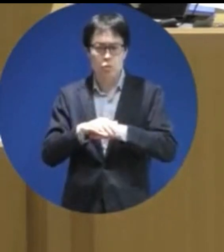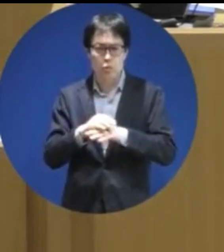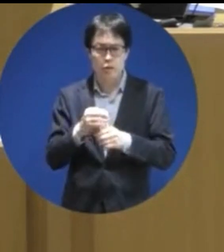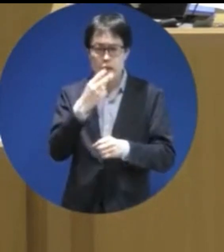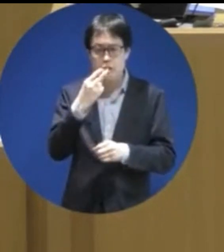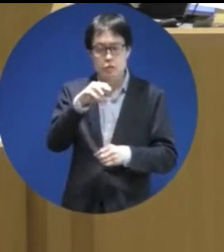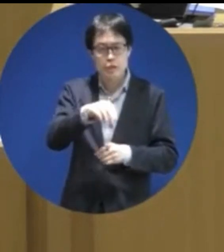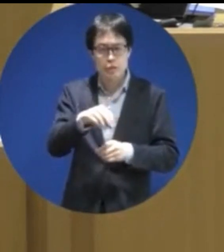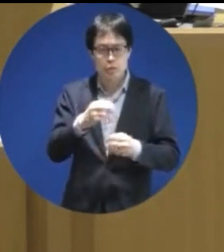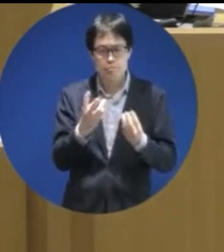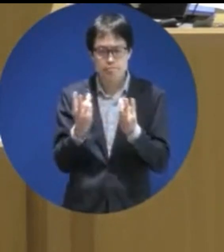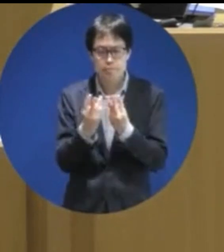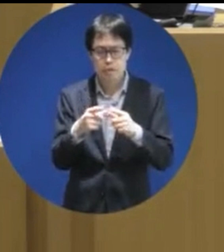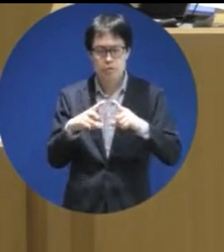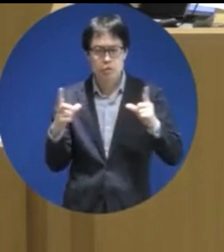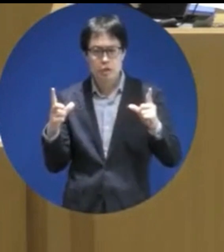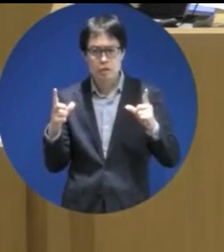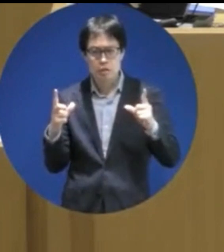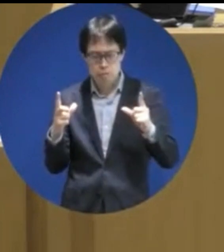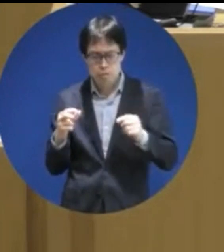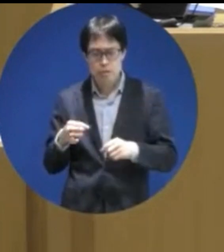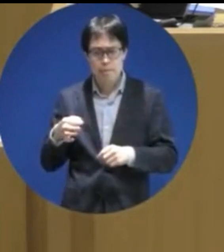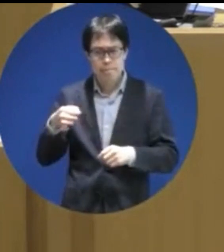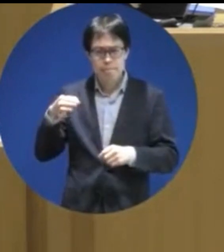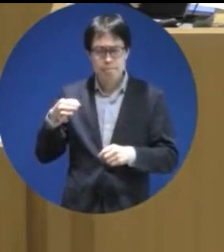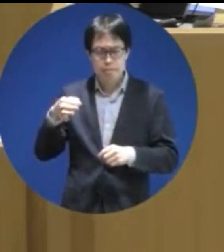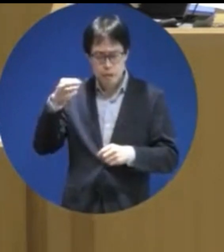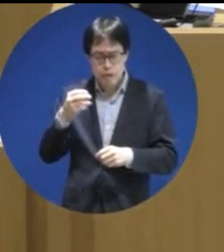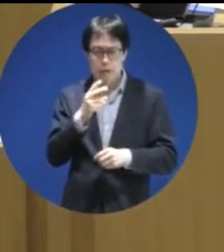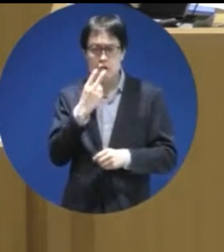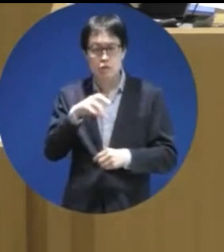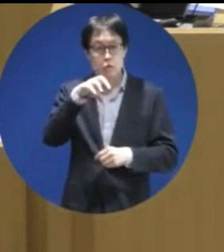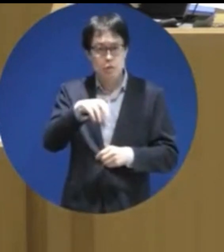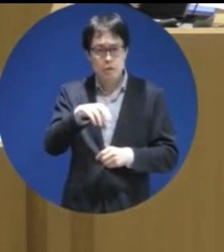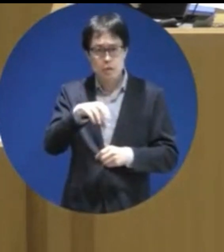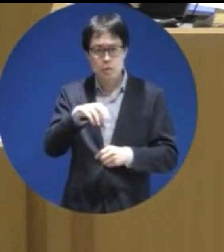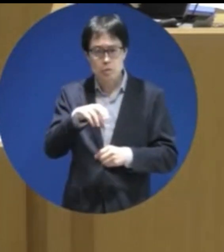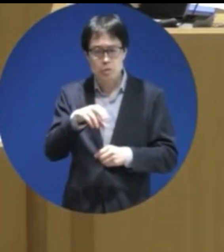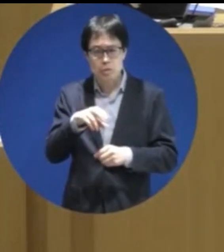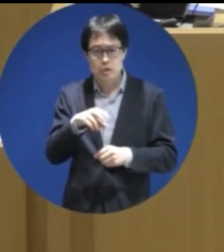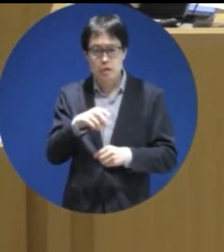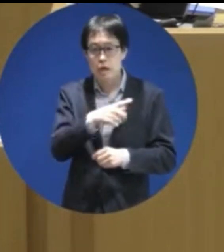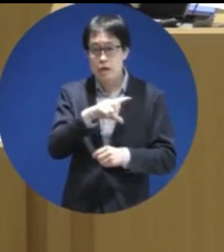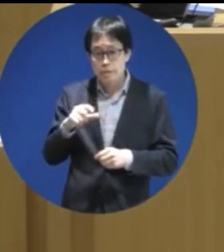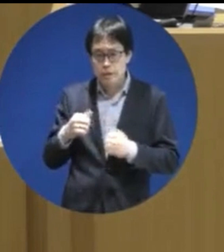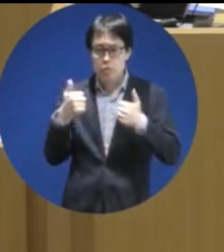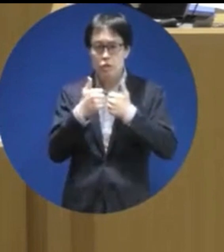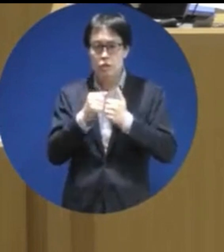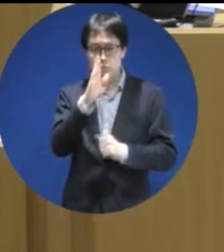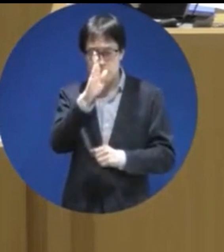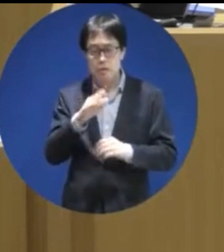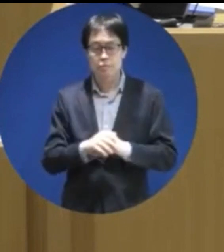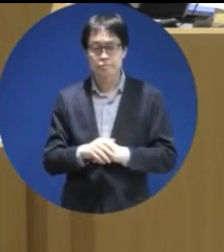所を増やしていく、密閉型の金額がかかる高額な喫煙所以外を建てる方法などもぜひ前向きに検討していただきたいと思